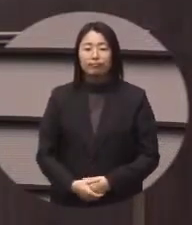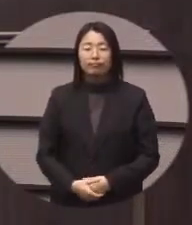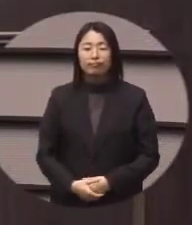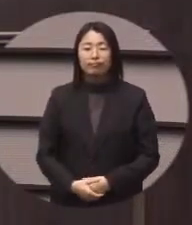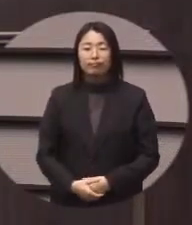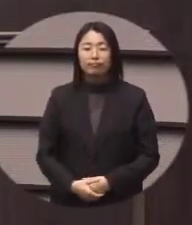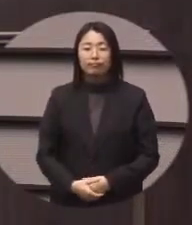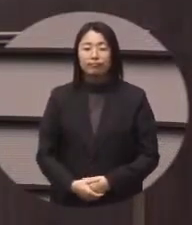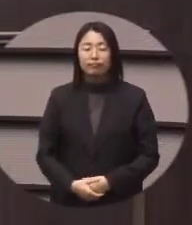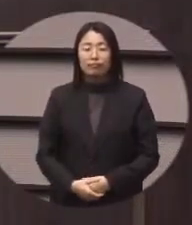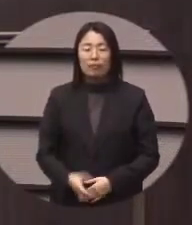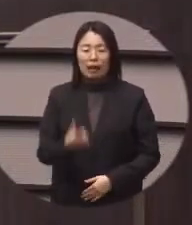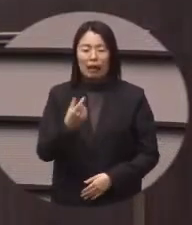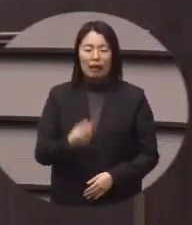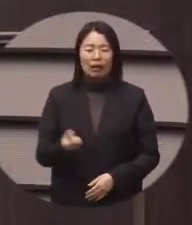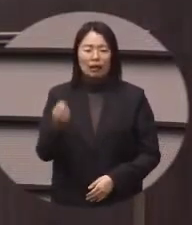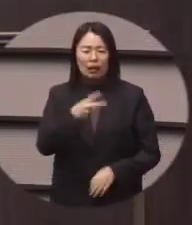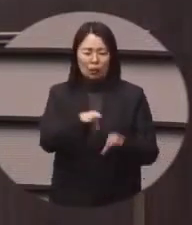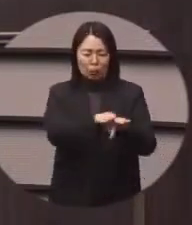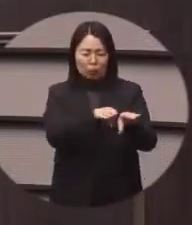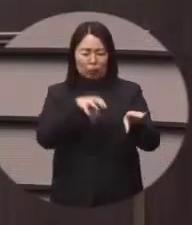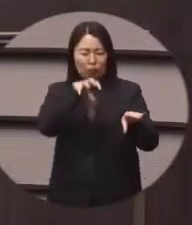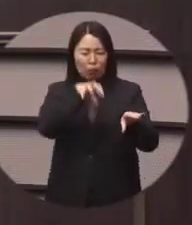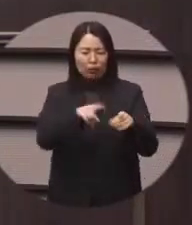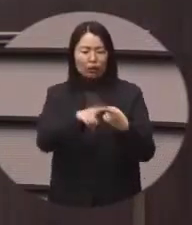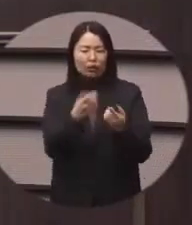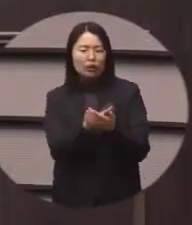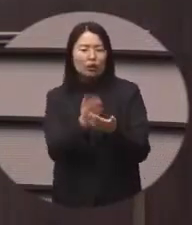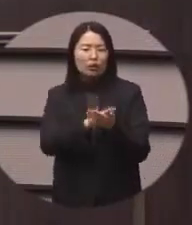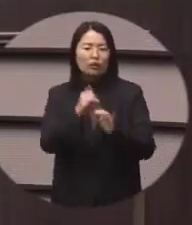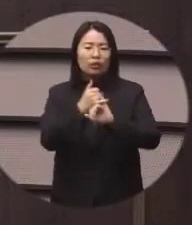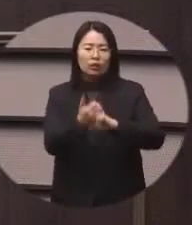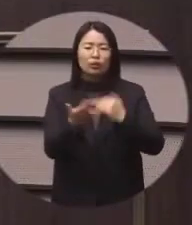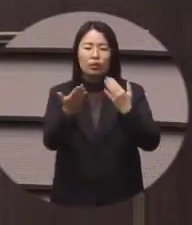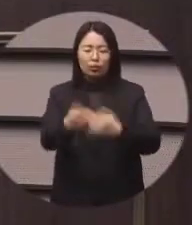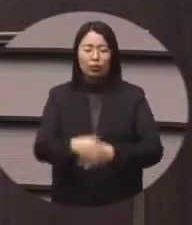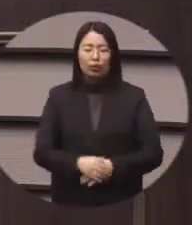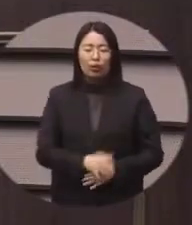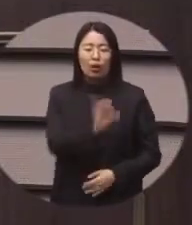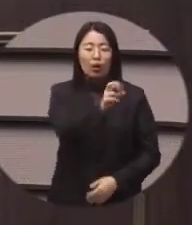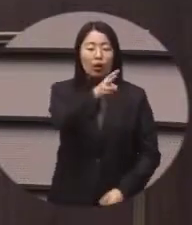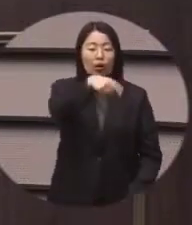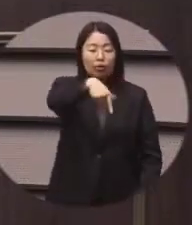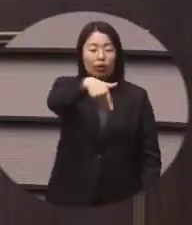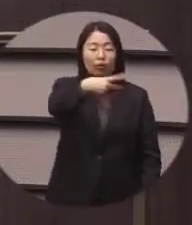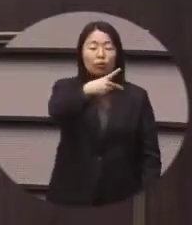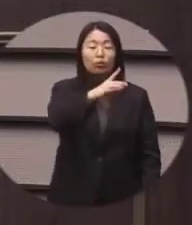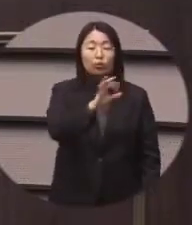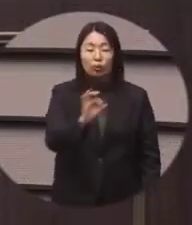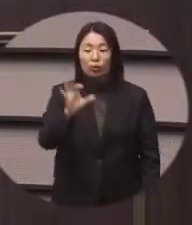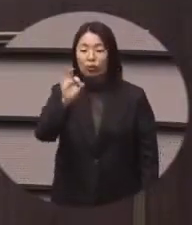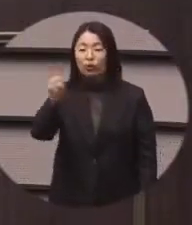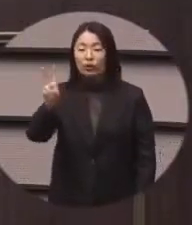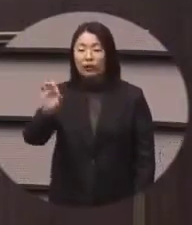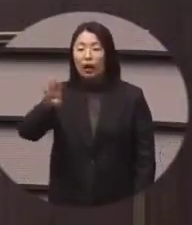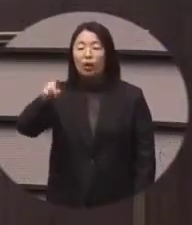상습 정체구간 해소를 위한 노력을 계속 이어나가겠습니다. 역동 양벌간 도로 개설 공사,